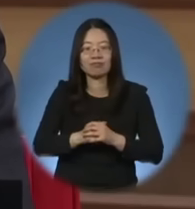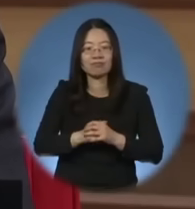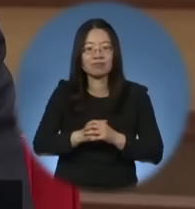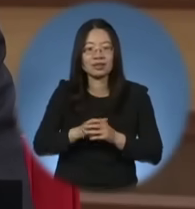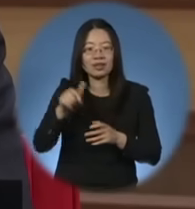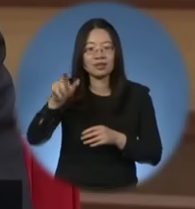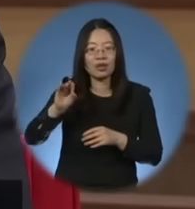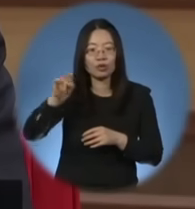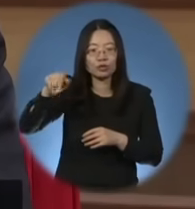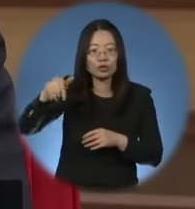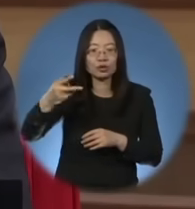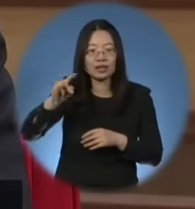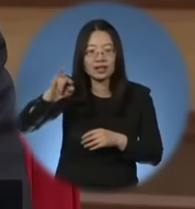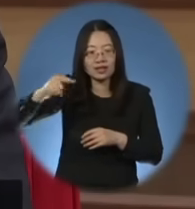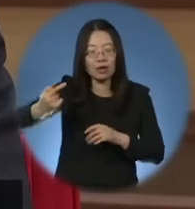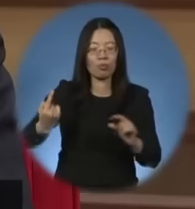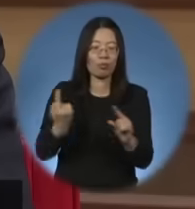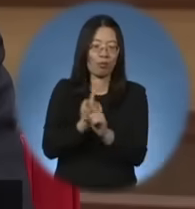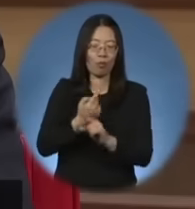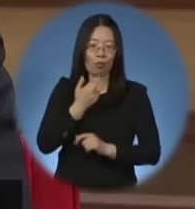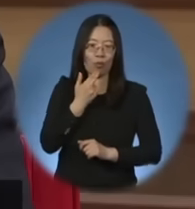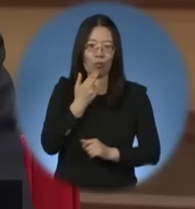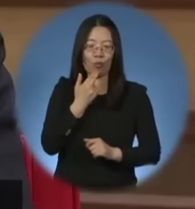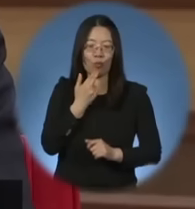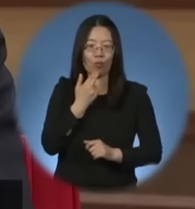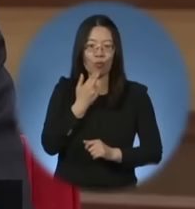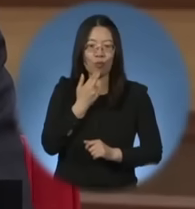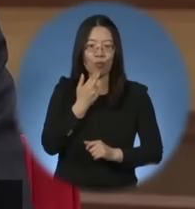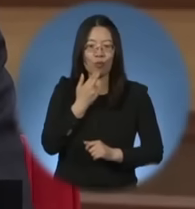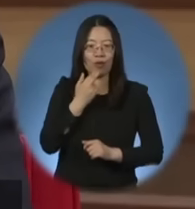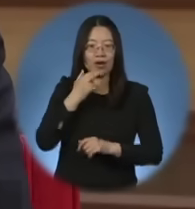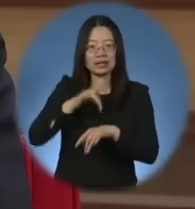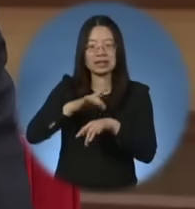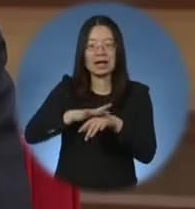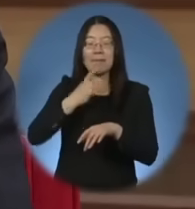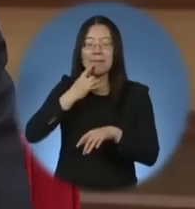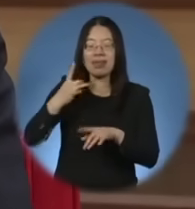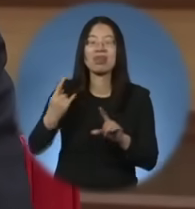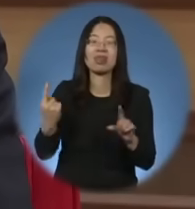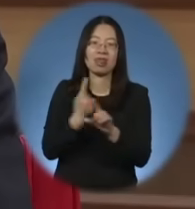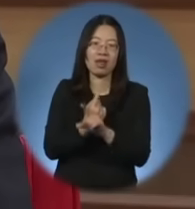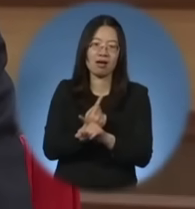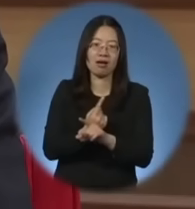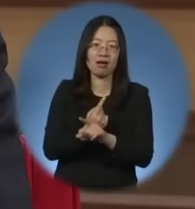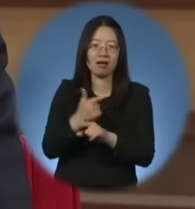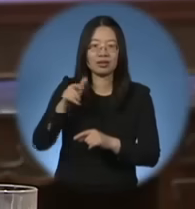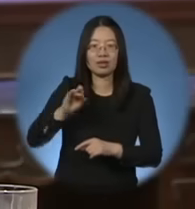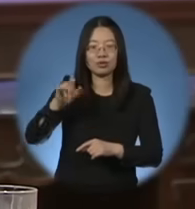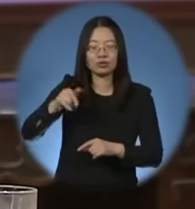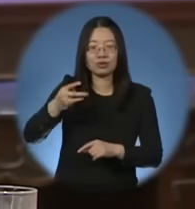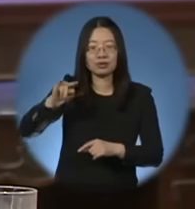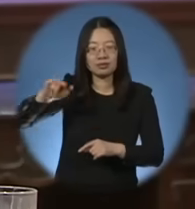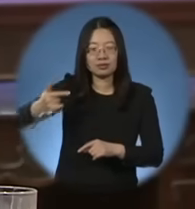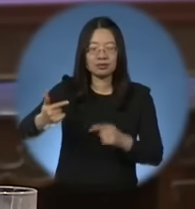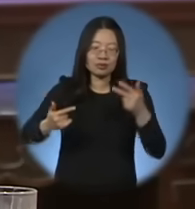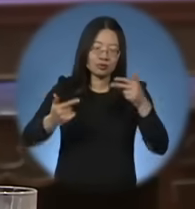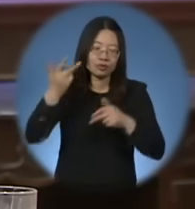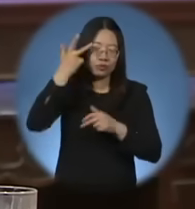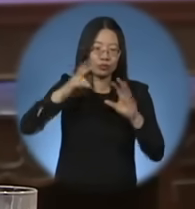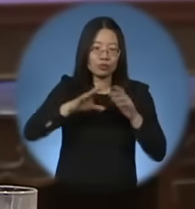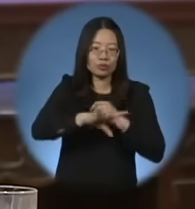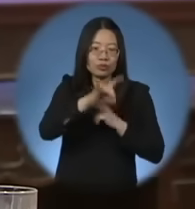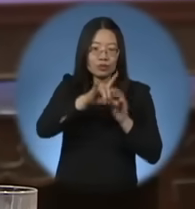저 경국 대전을 안 바꾸고 습관만 바꿨어요 조선 후기에 경국 대전이 그니까